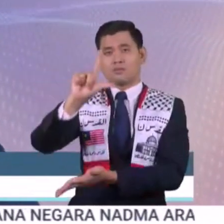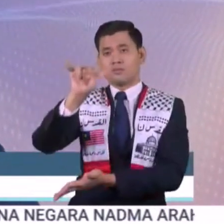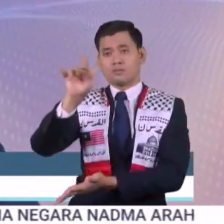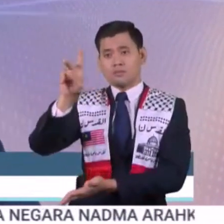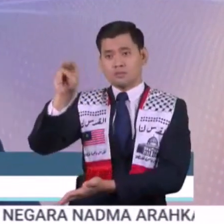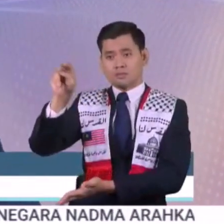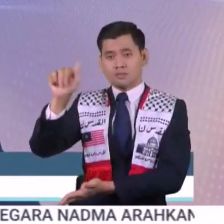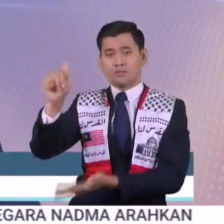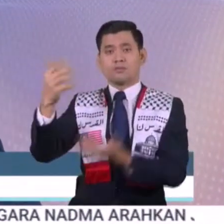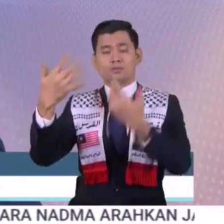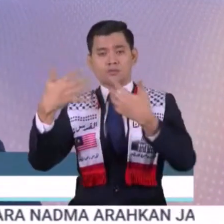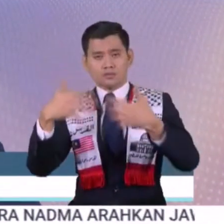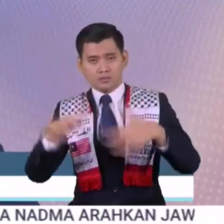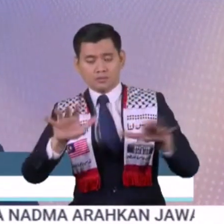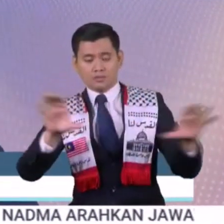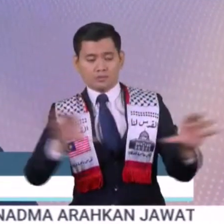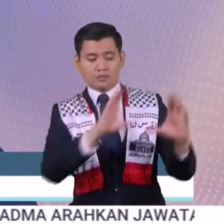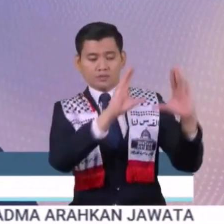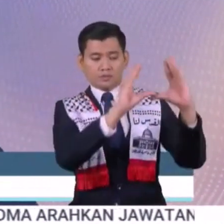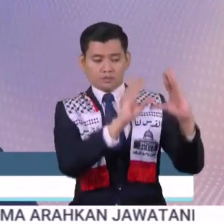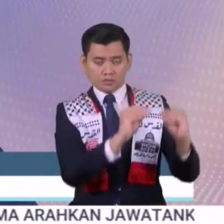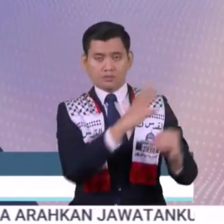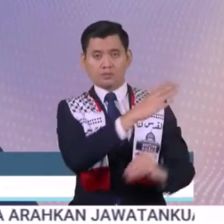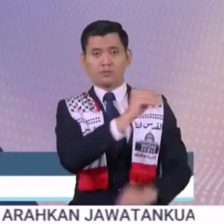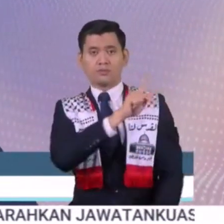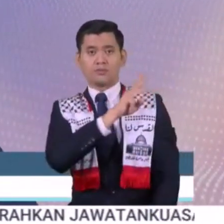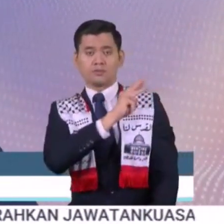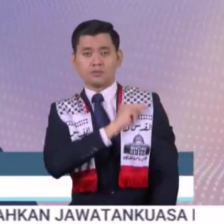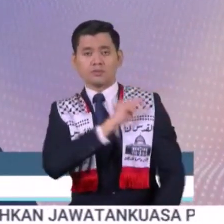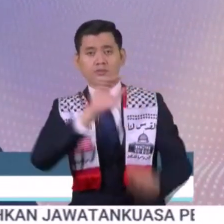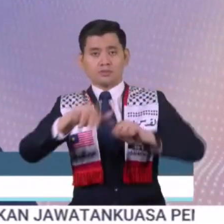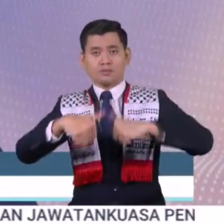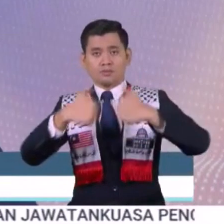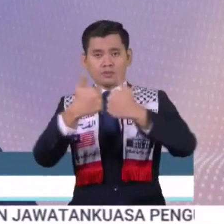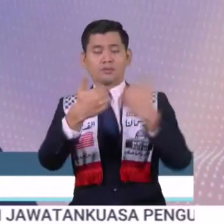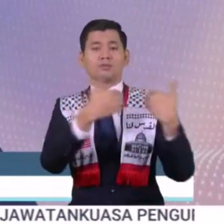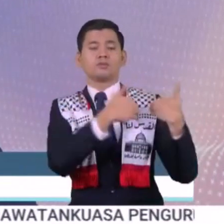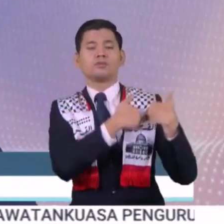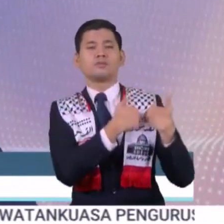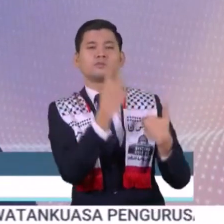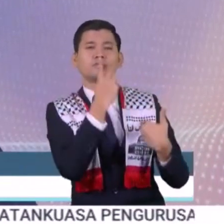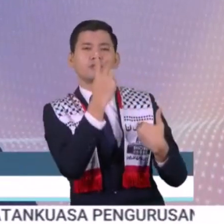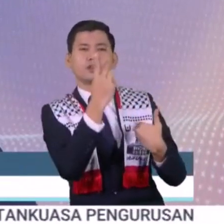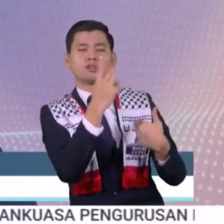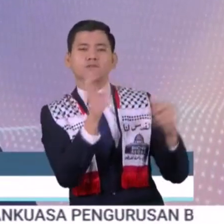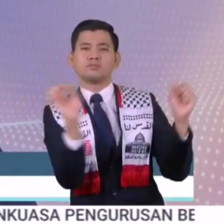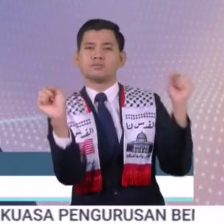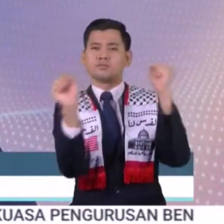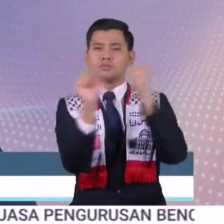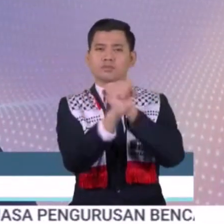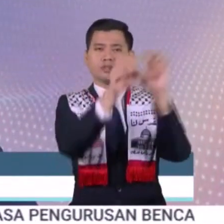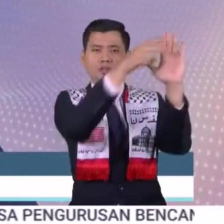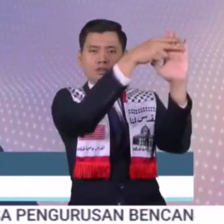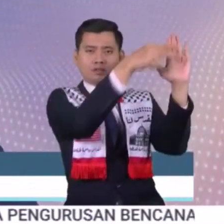satu mesyuarat telah diadakan bersama kementerian dan agensi bertanggungjawab bagi meneliti cabaran dan undang-undang